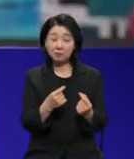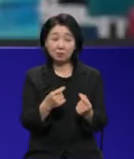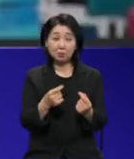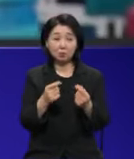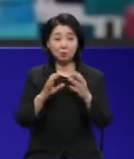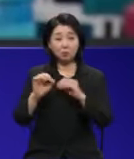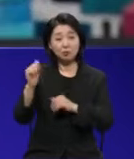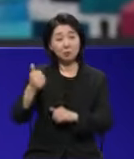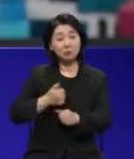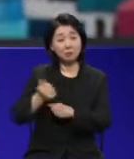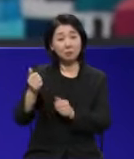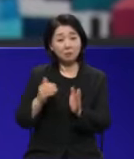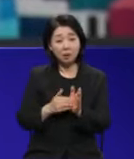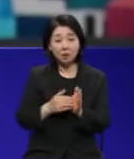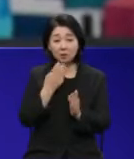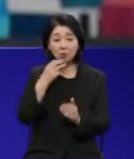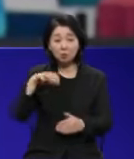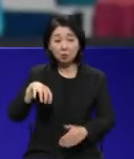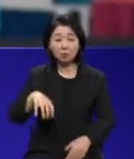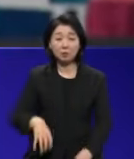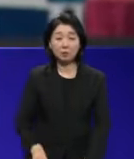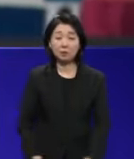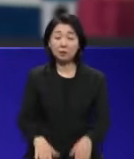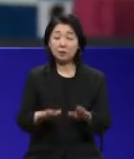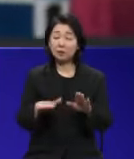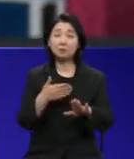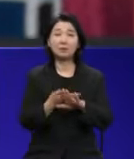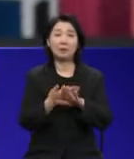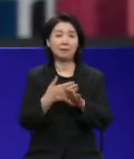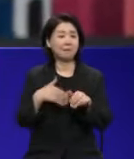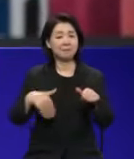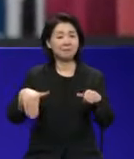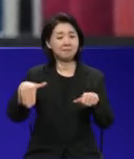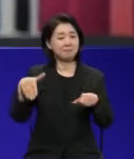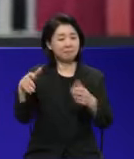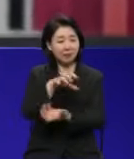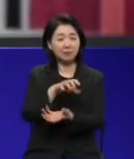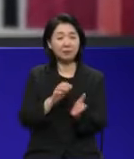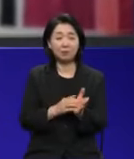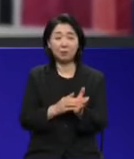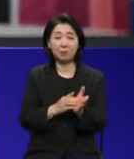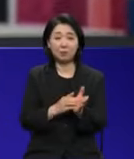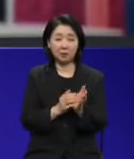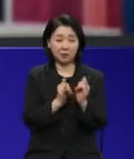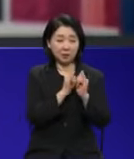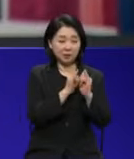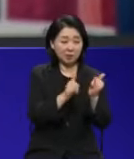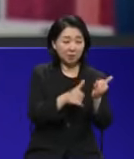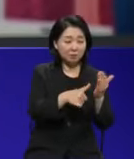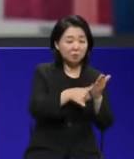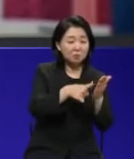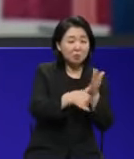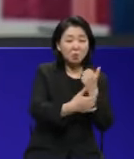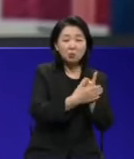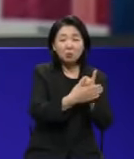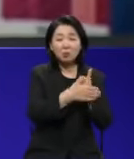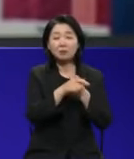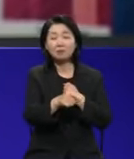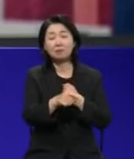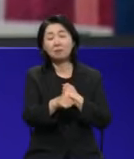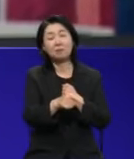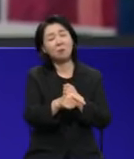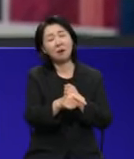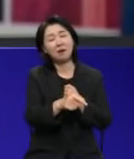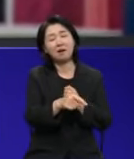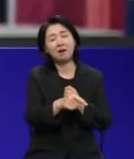이겼 요 서울에서 말이죠 근데 지금은 또 전혀 아니고 이런 상황이기 때문에 정말 유권자의이 표심이는게 얼마나 지연한